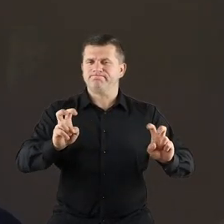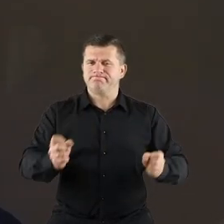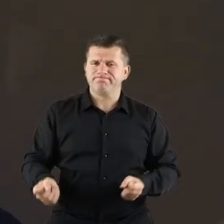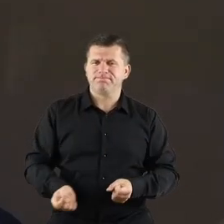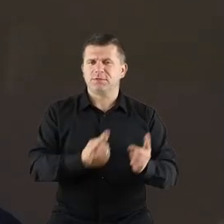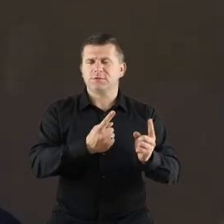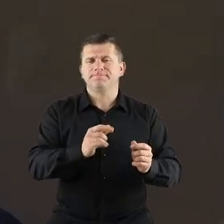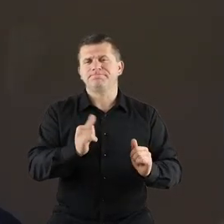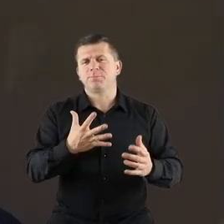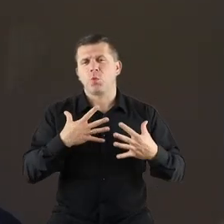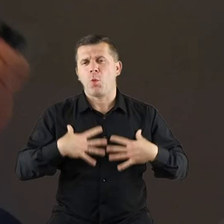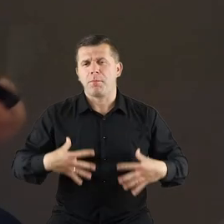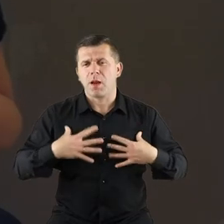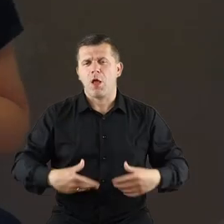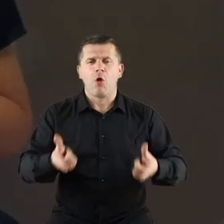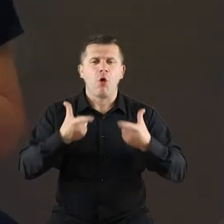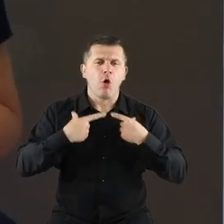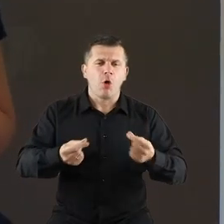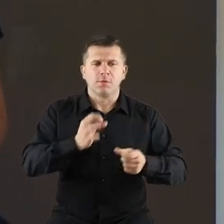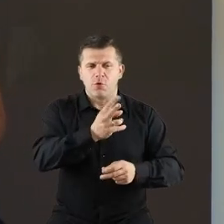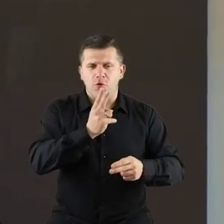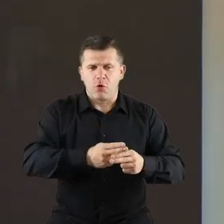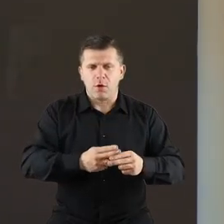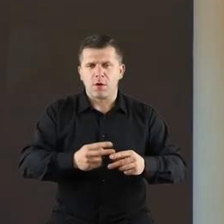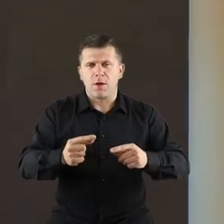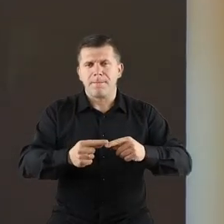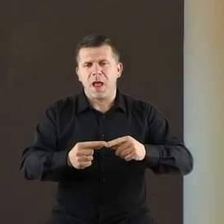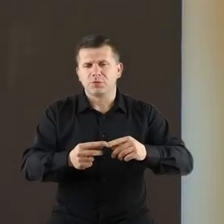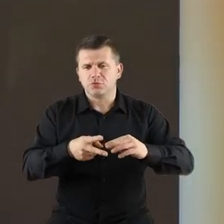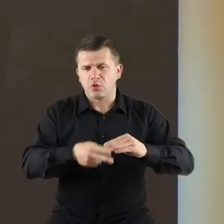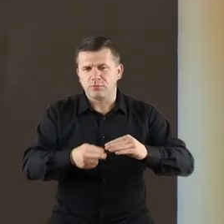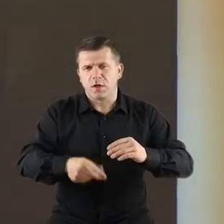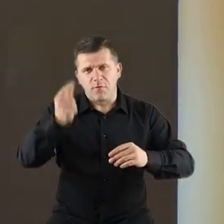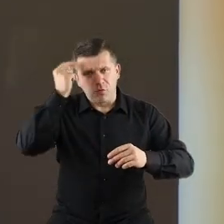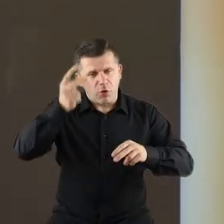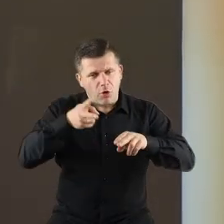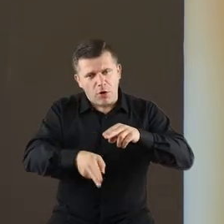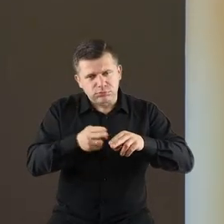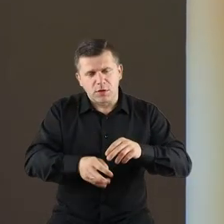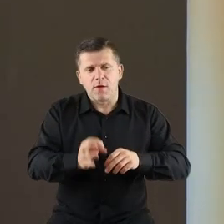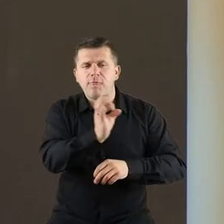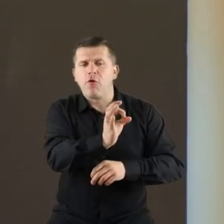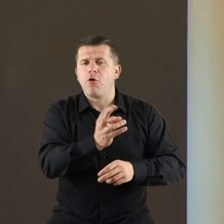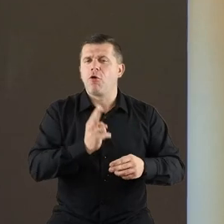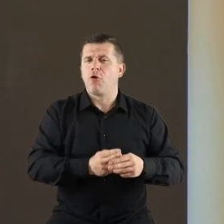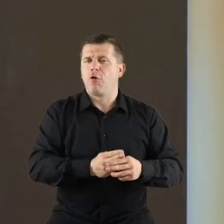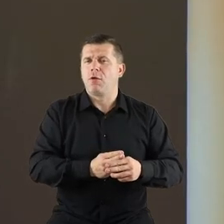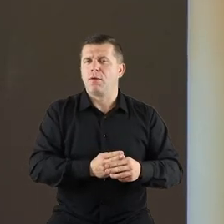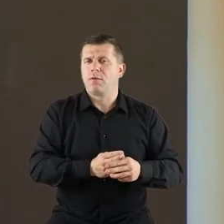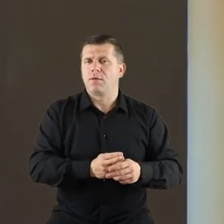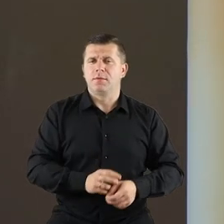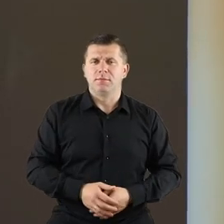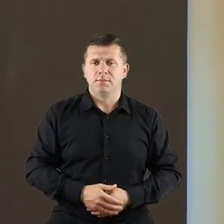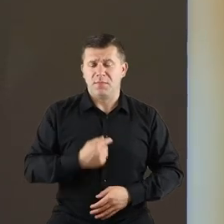ubrania koszuli chorego paznokci obciętych włosów z czegokolwiek co należy do chorego Ja